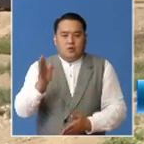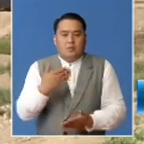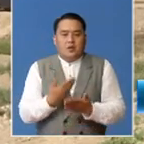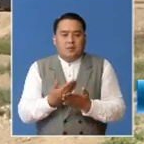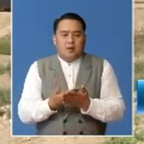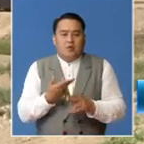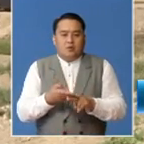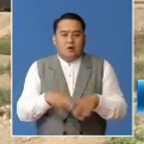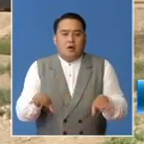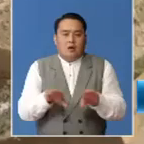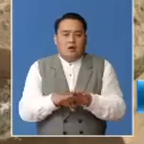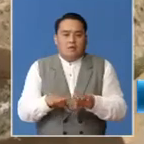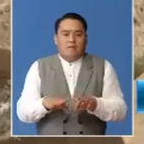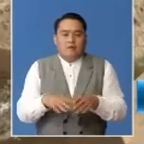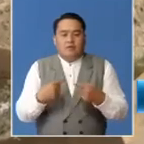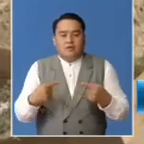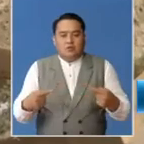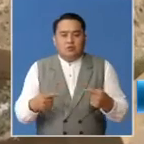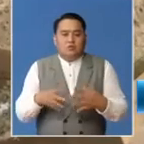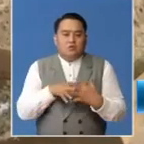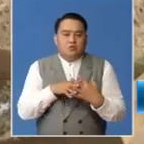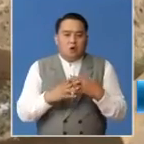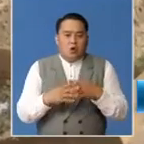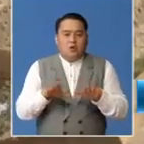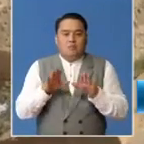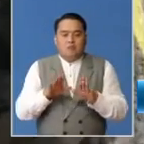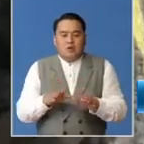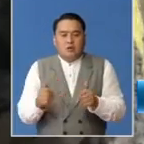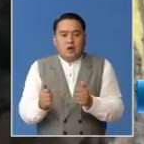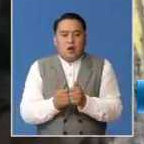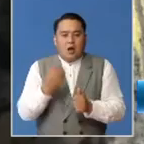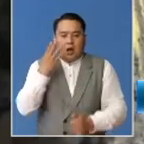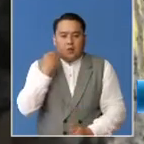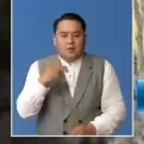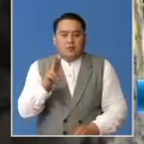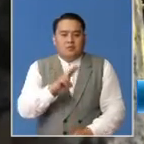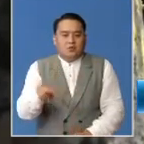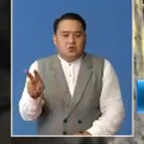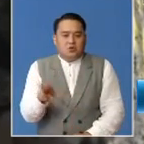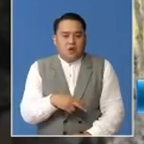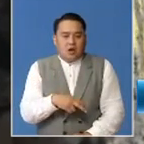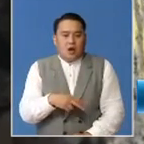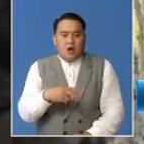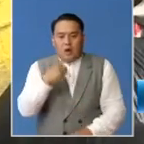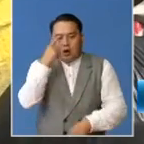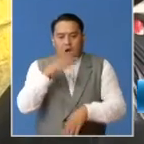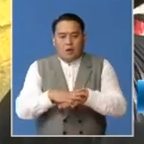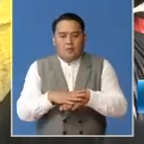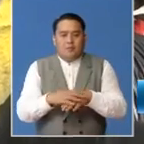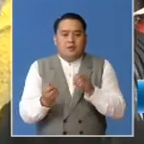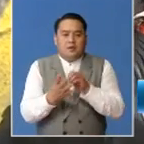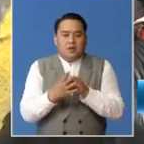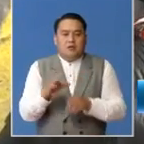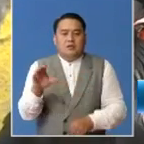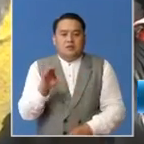Примерно такая же картина и в остальных селах Карасайского района, расположенных вдоль трассы Алматы-Бишкек. Местные акиматы, видимо, ждут 15